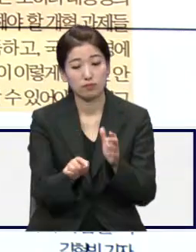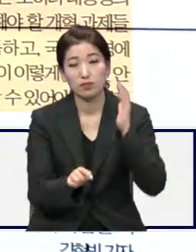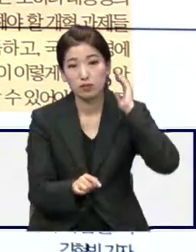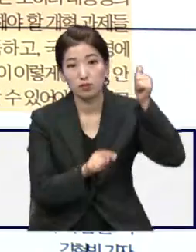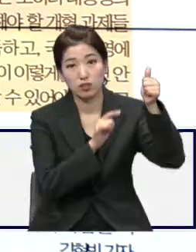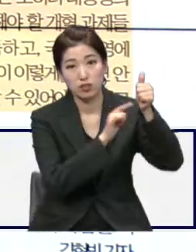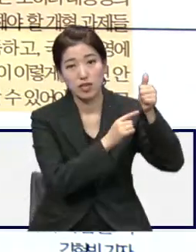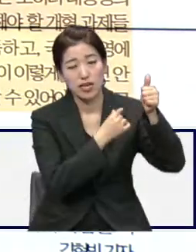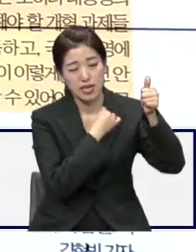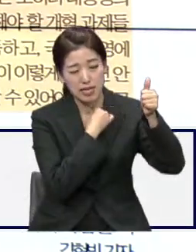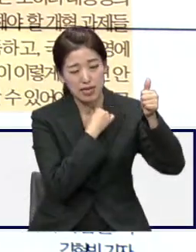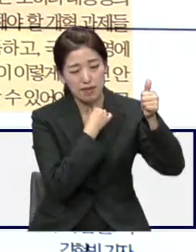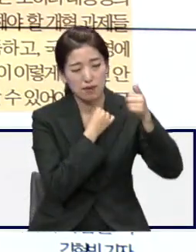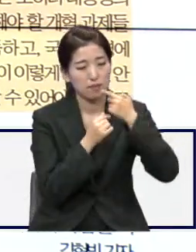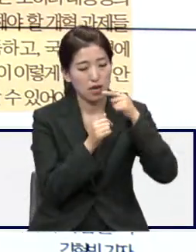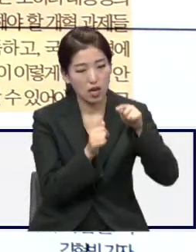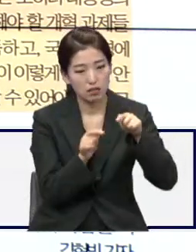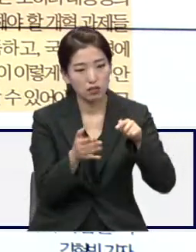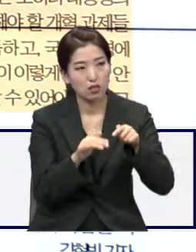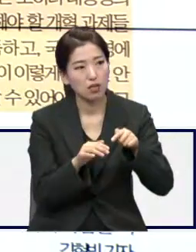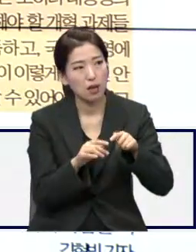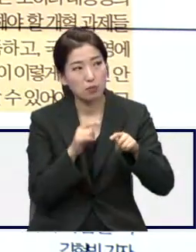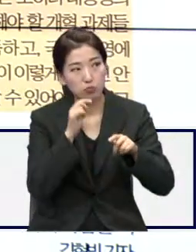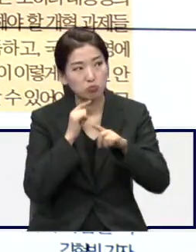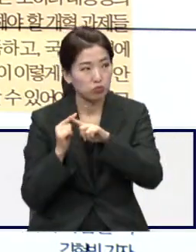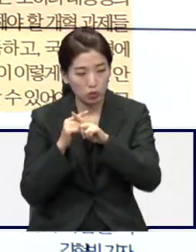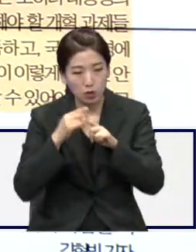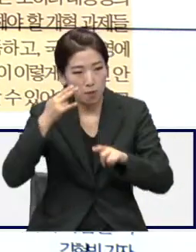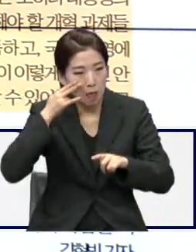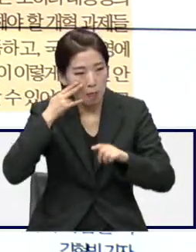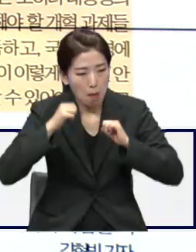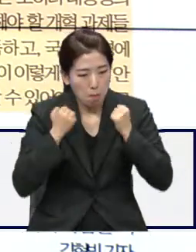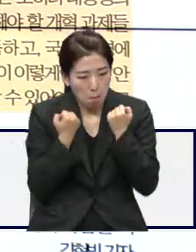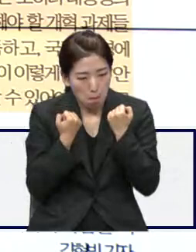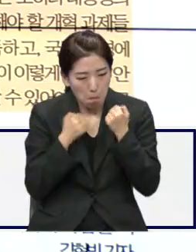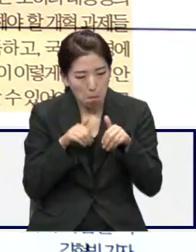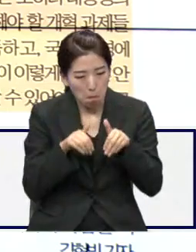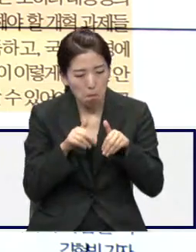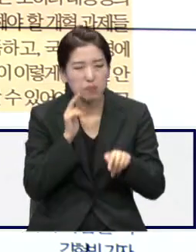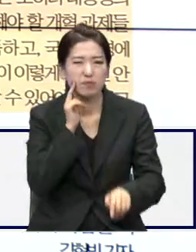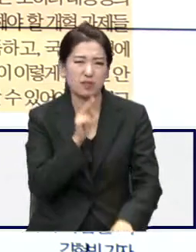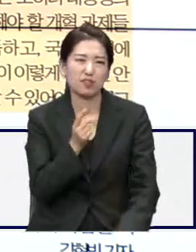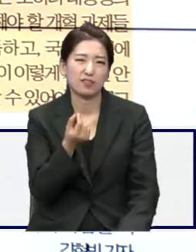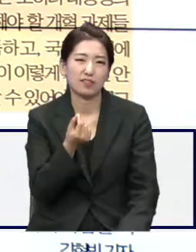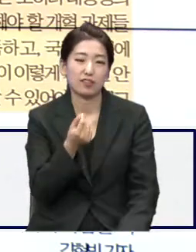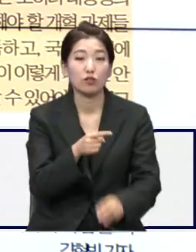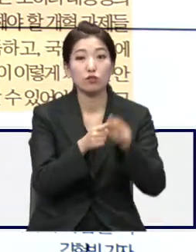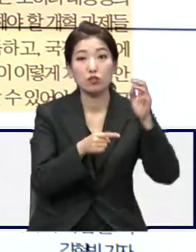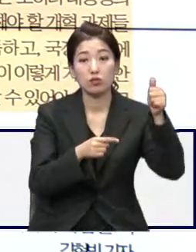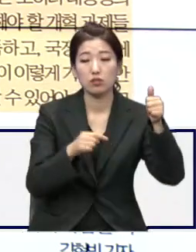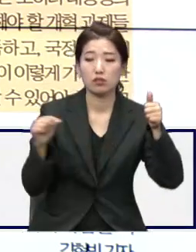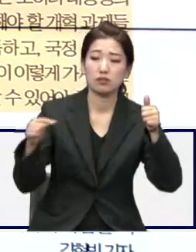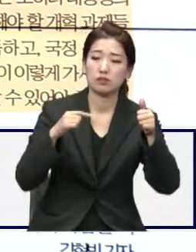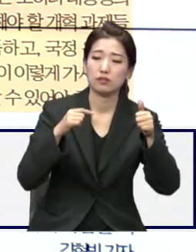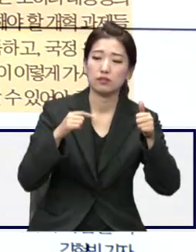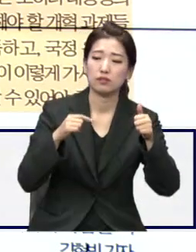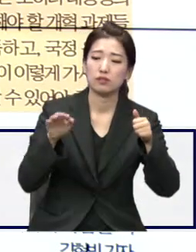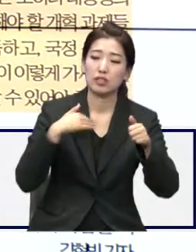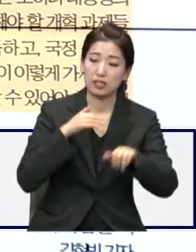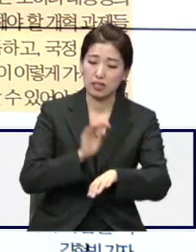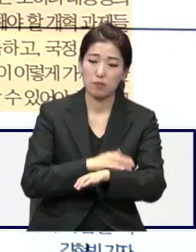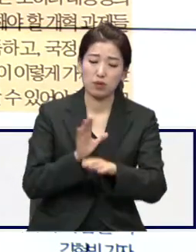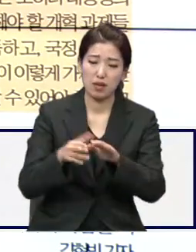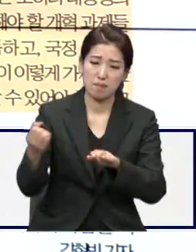어떤 요구 시군을 좀 잘못 받아들인 감이 있다라고 말씀을 하셨는데이 최근 서울 지지율이 여론 조사가 하나